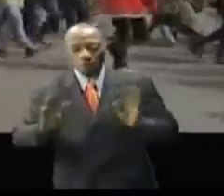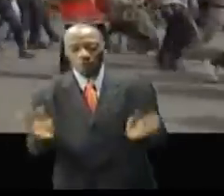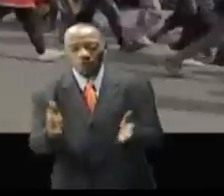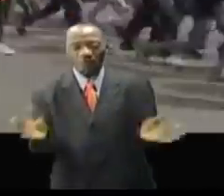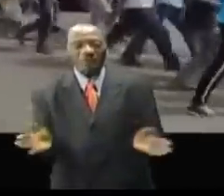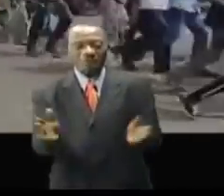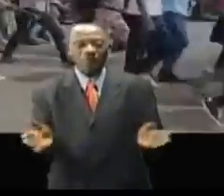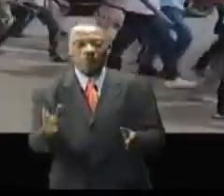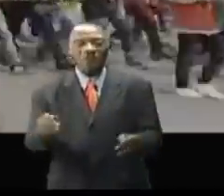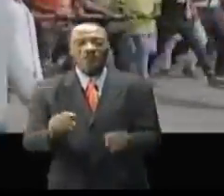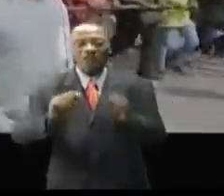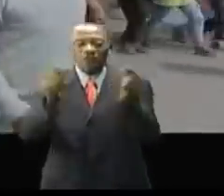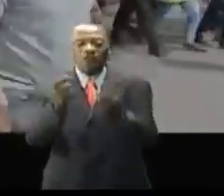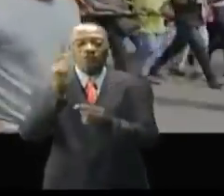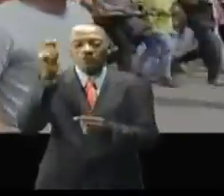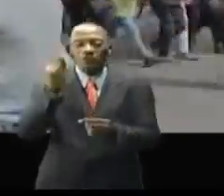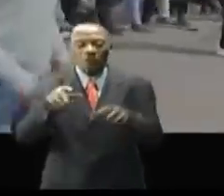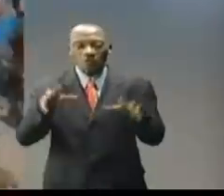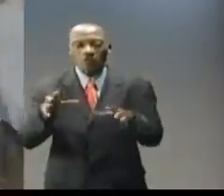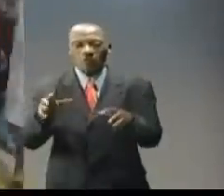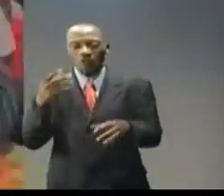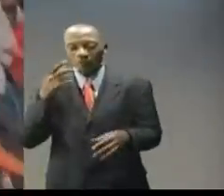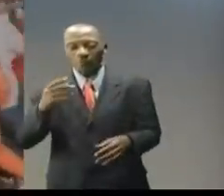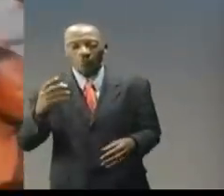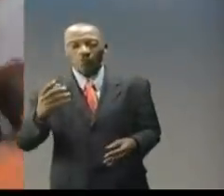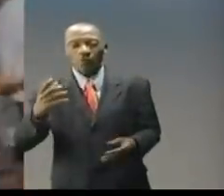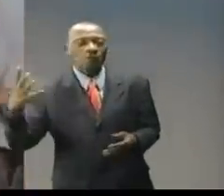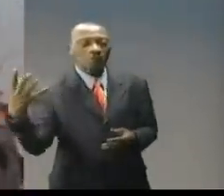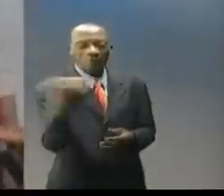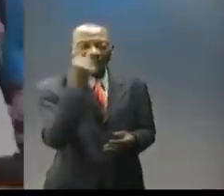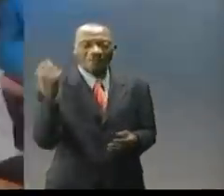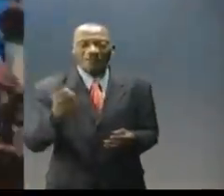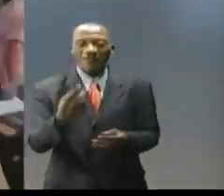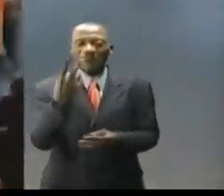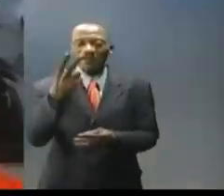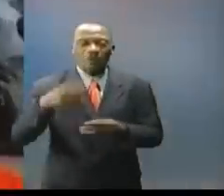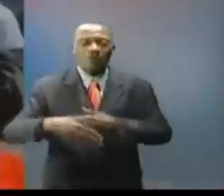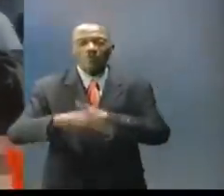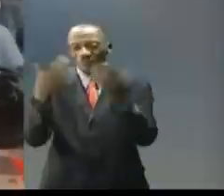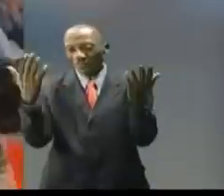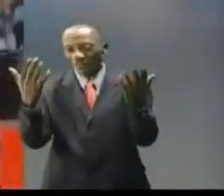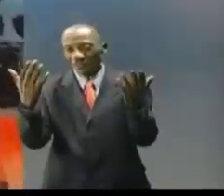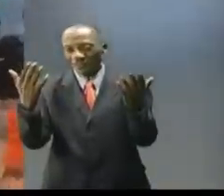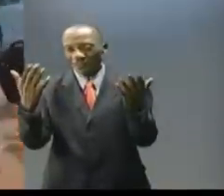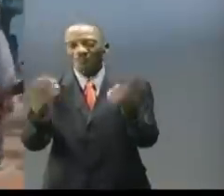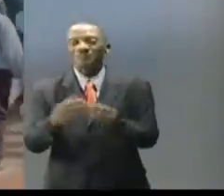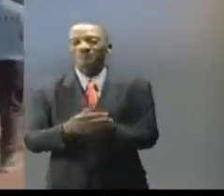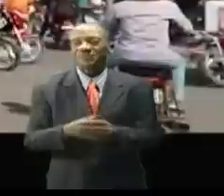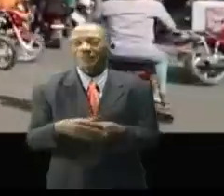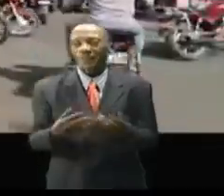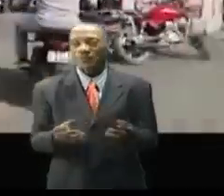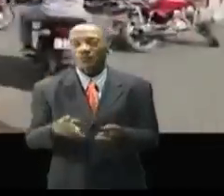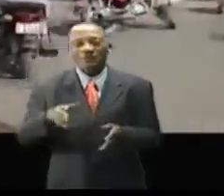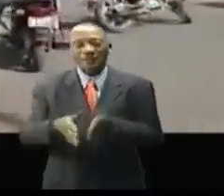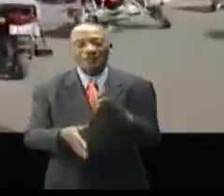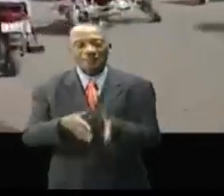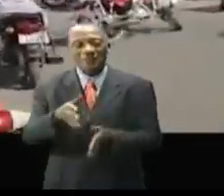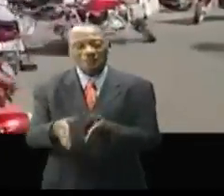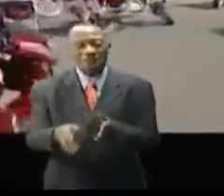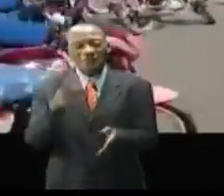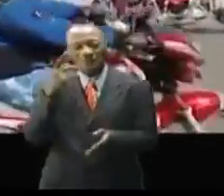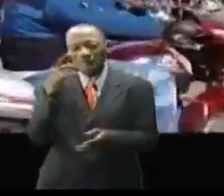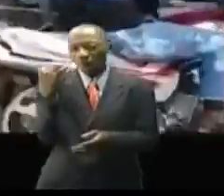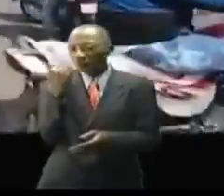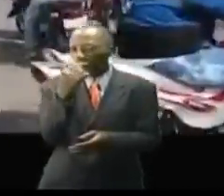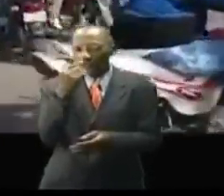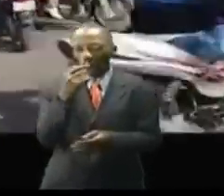les zones sous occupation. Une marche qui manifeste le soutien de la population aux autorités du pays